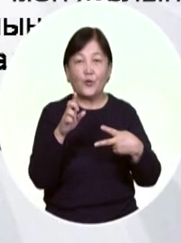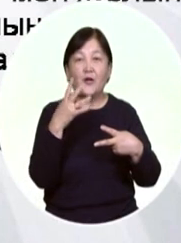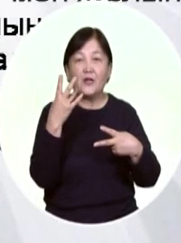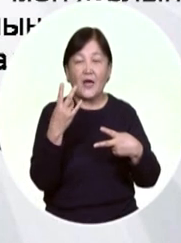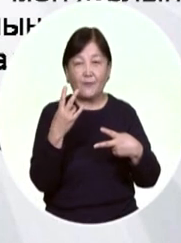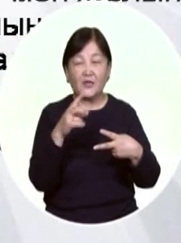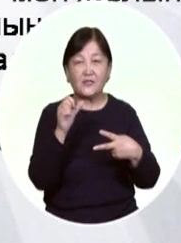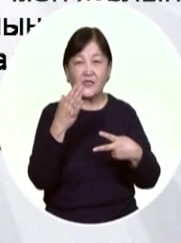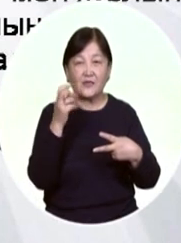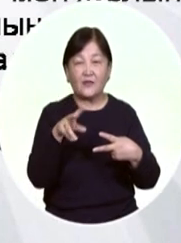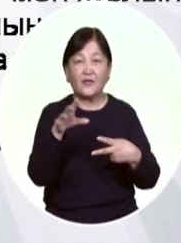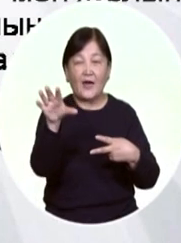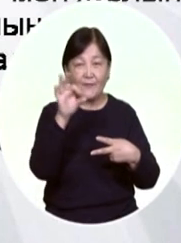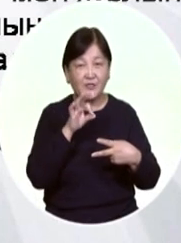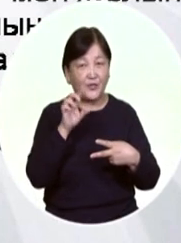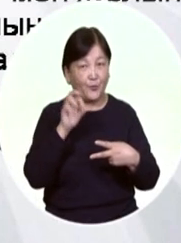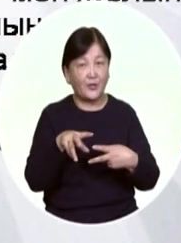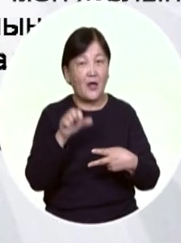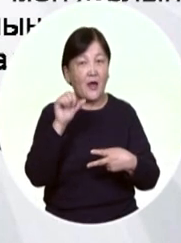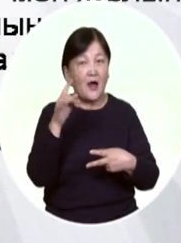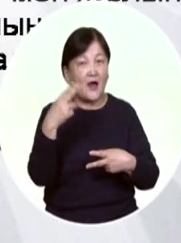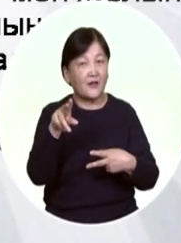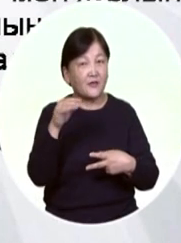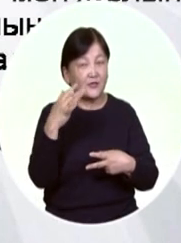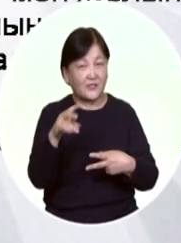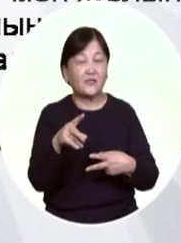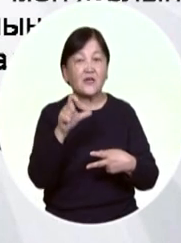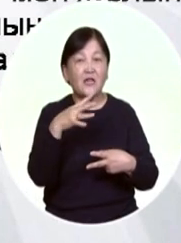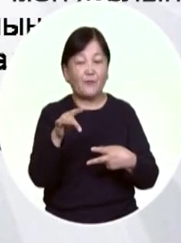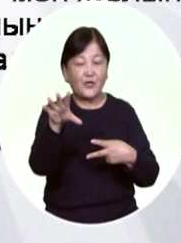авсан юм чинь ардчилсан тэр одоо хэлбэрийг хүлээж авсан байна.